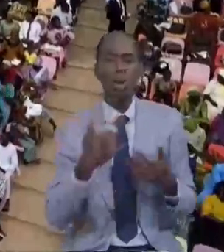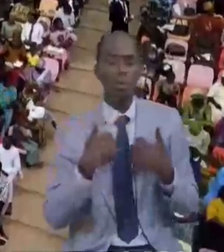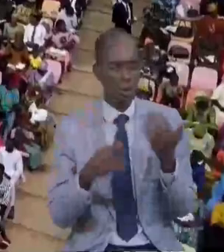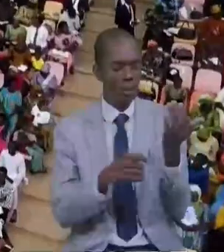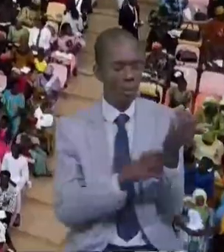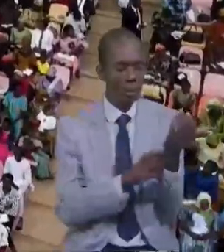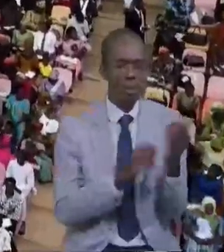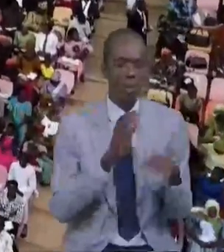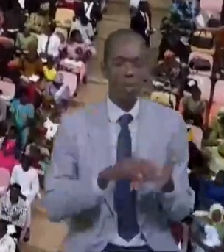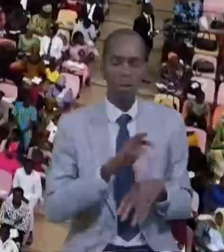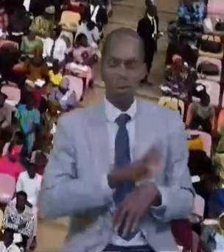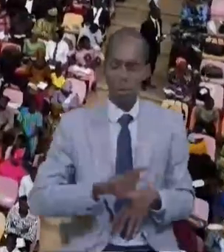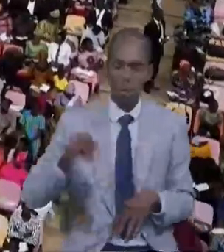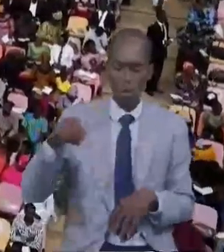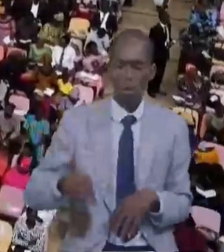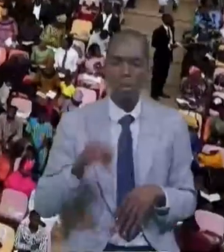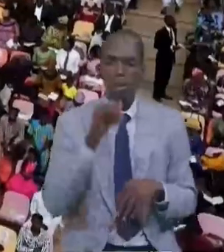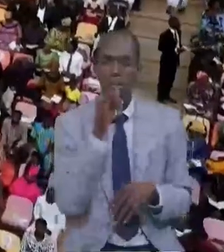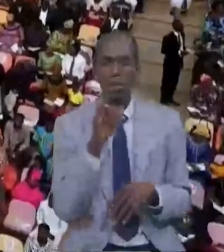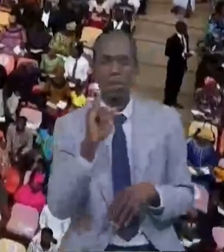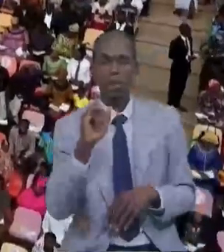Tu es charnel.